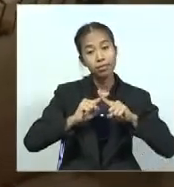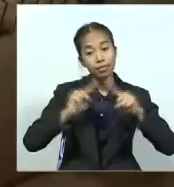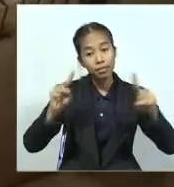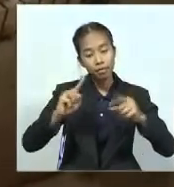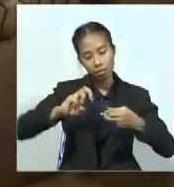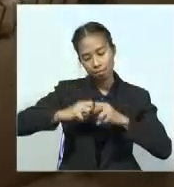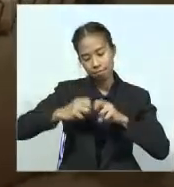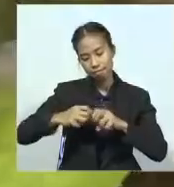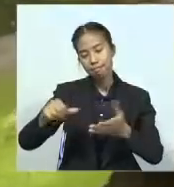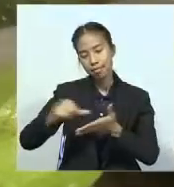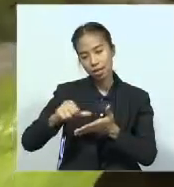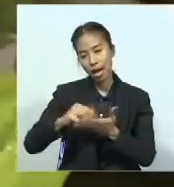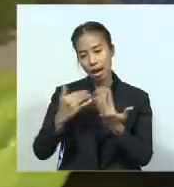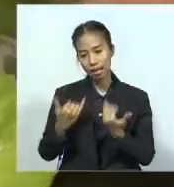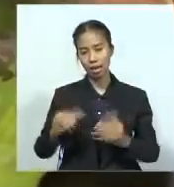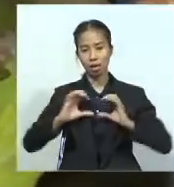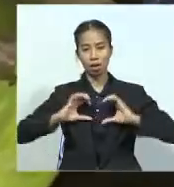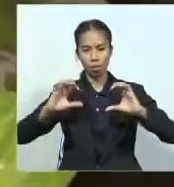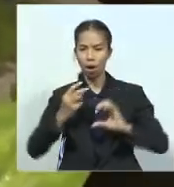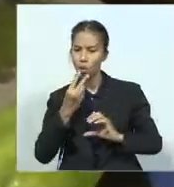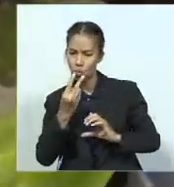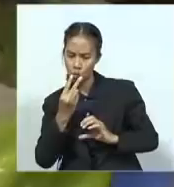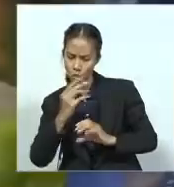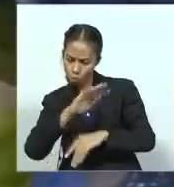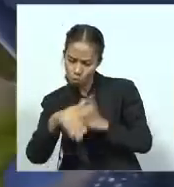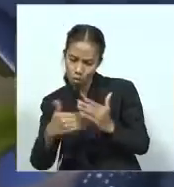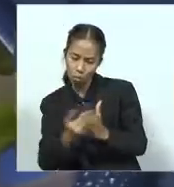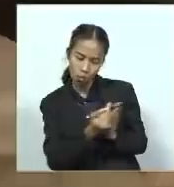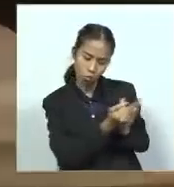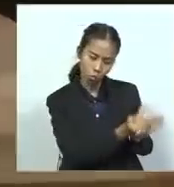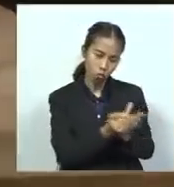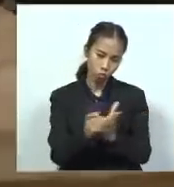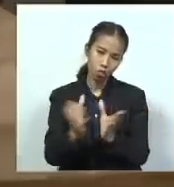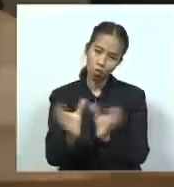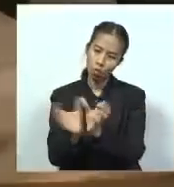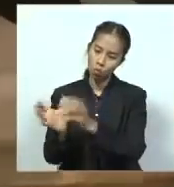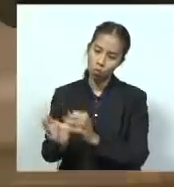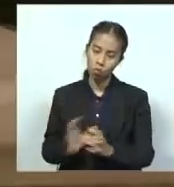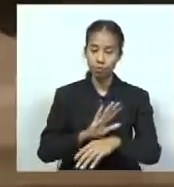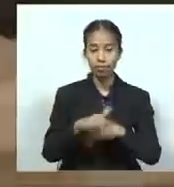ารัฐบาลก็พยายามดูภาพรวมทั้งหมดแล้วก็ให้การดูแลประชาชนทุกกลุ่มค่ะ